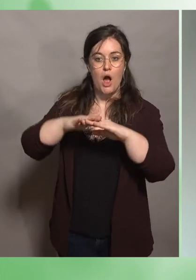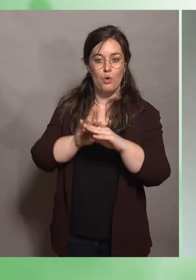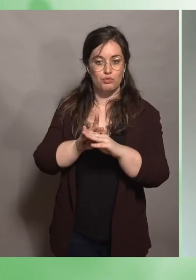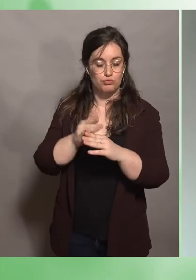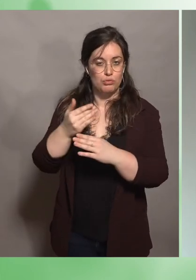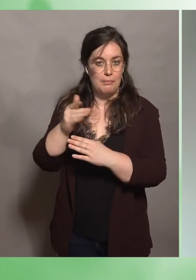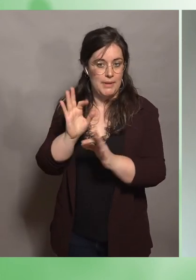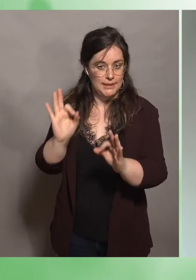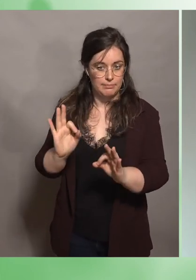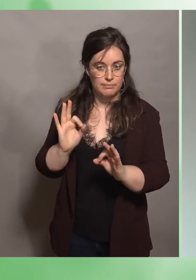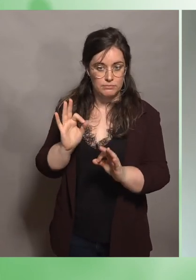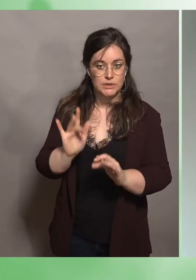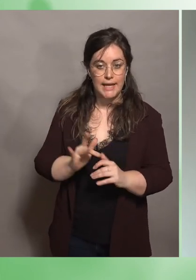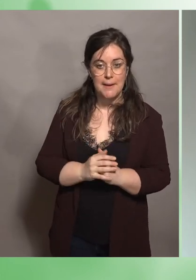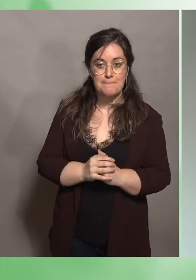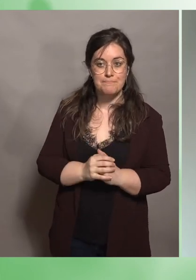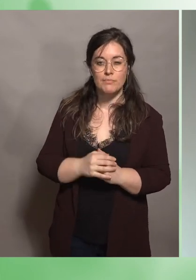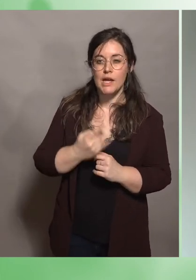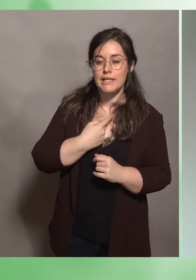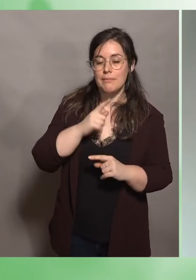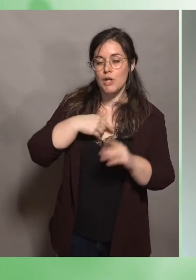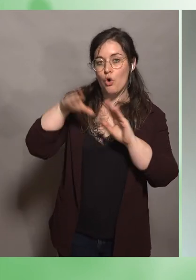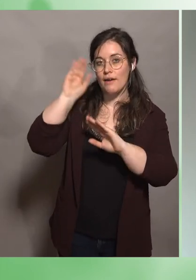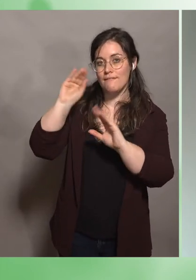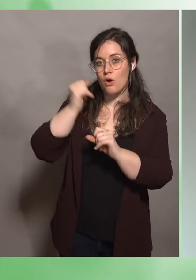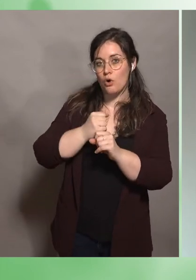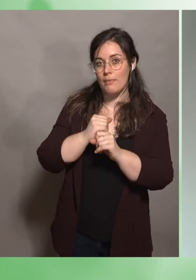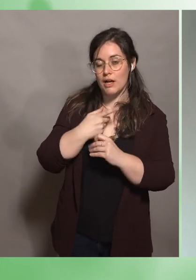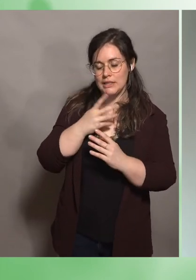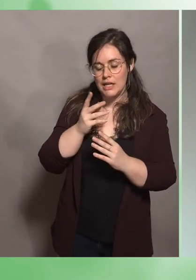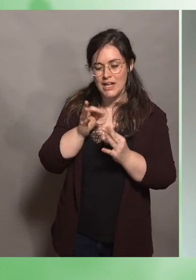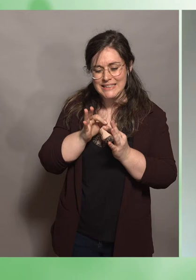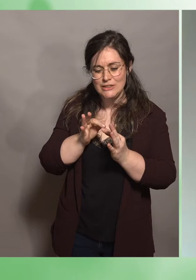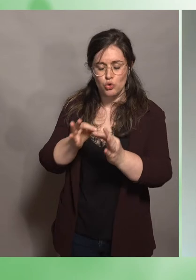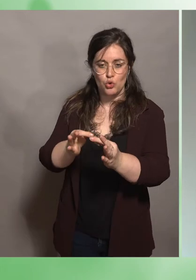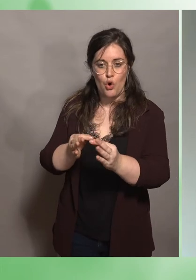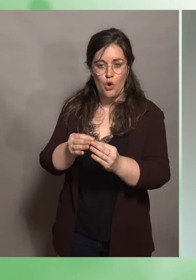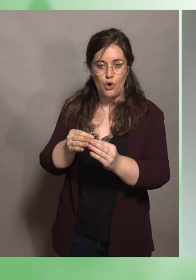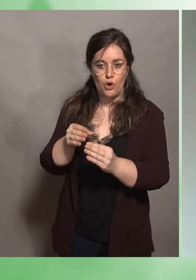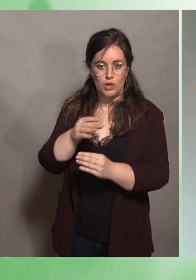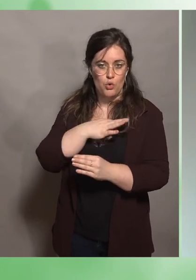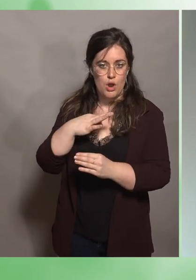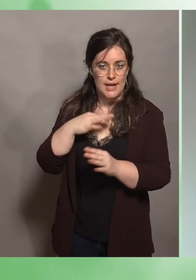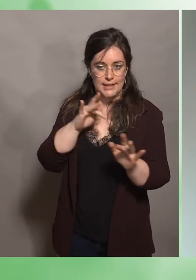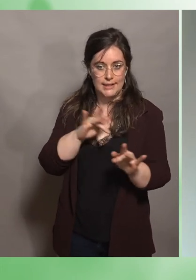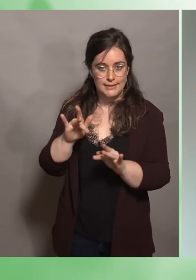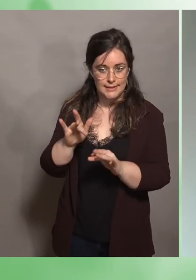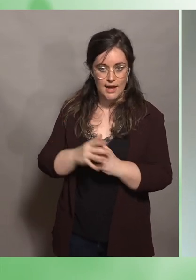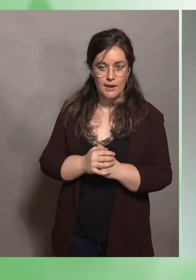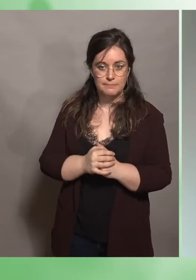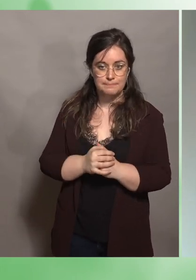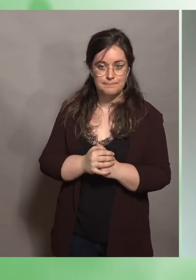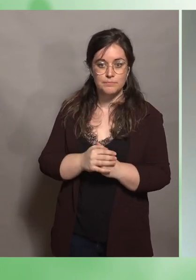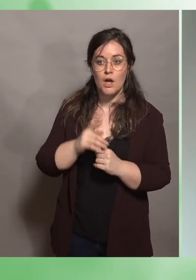andere. Wir haben die Erfahrung gemacht, dass wir hier sehr, sehr loyale Mitarbeiterinnen, Kolleginnen und Kollegen haben,